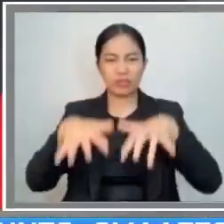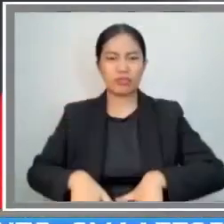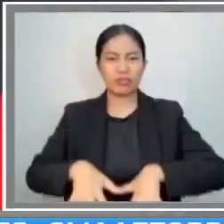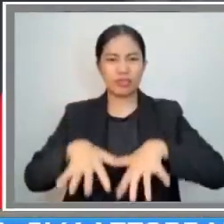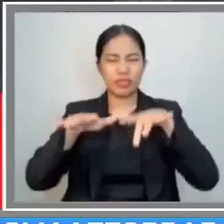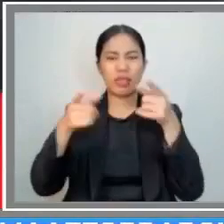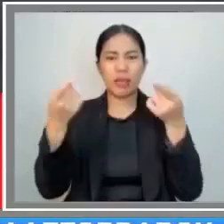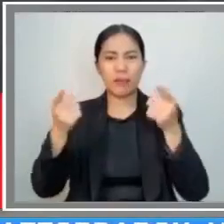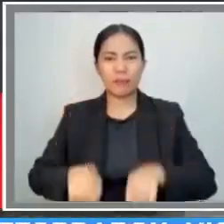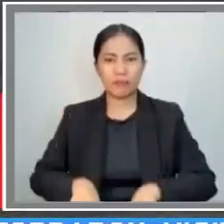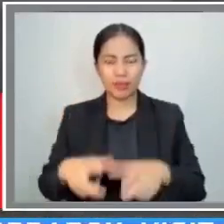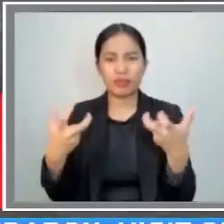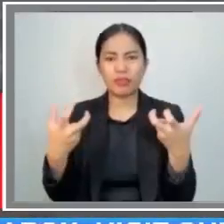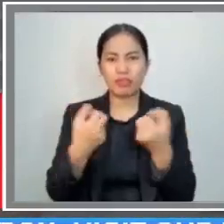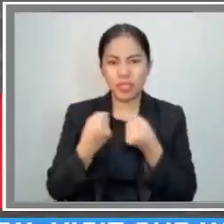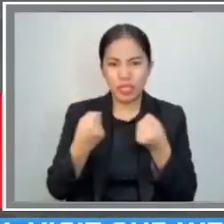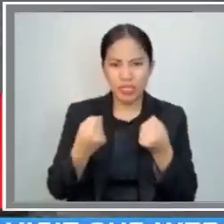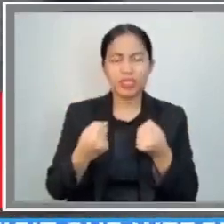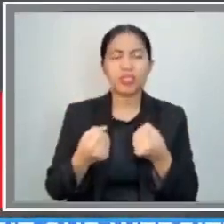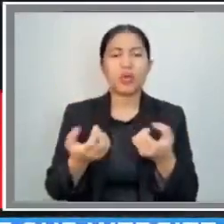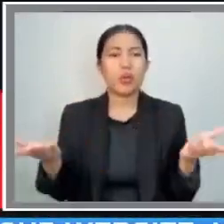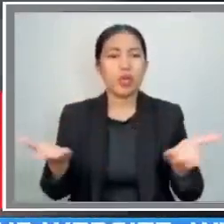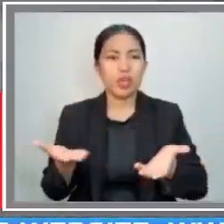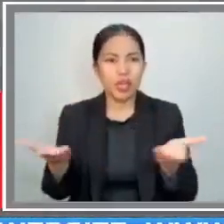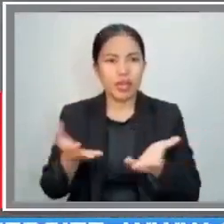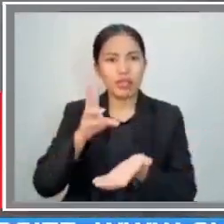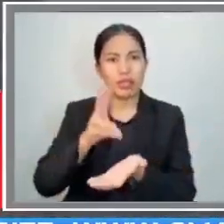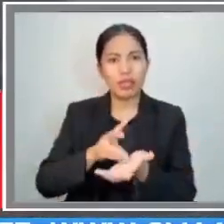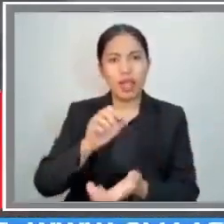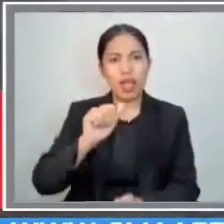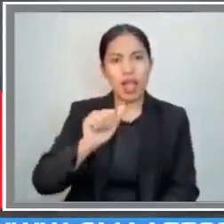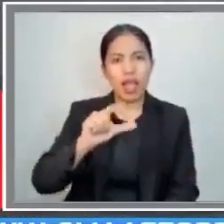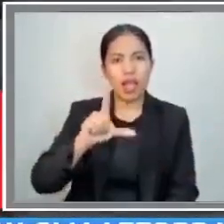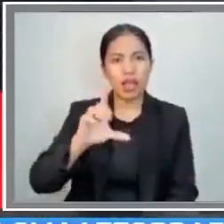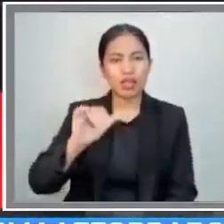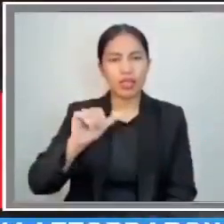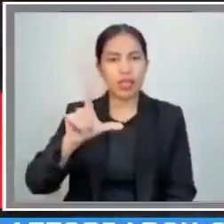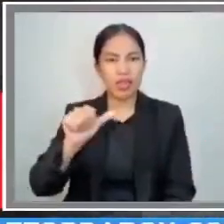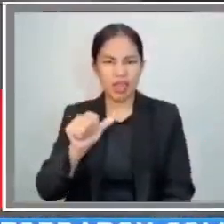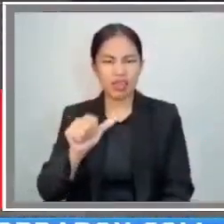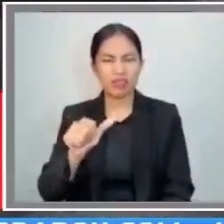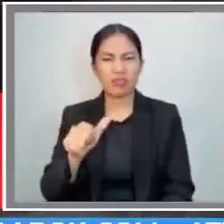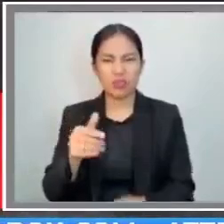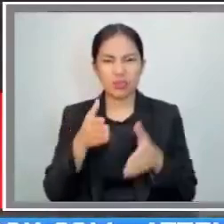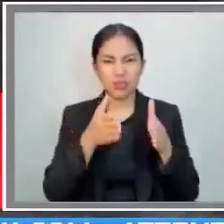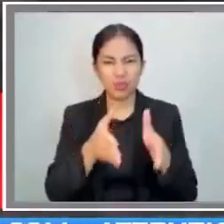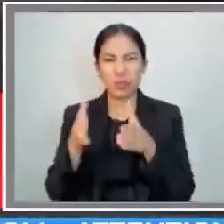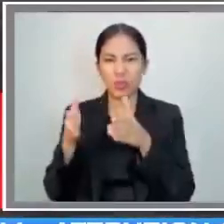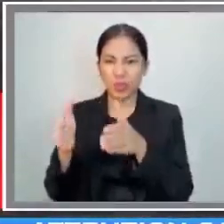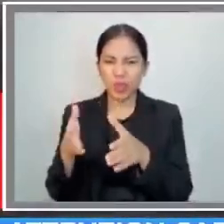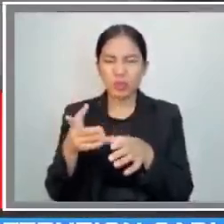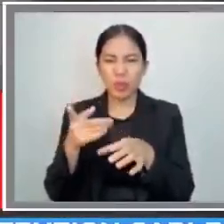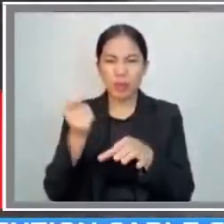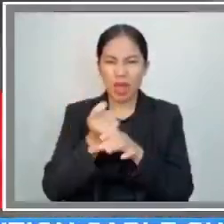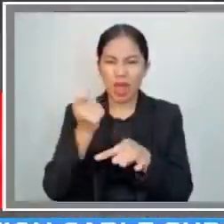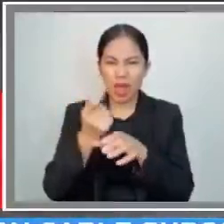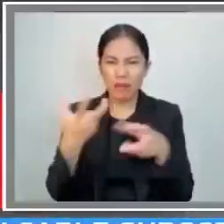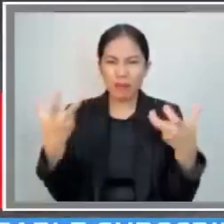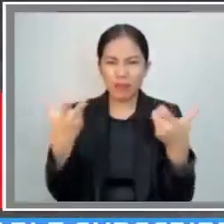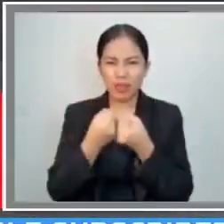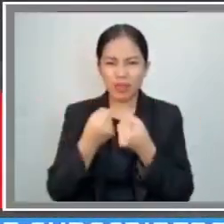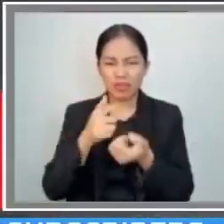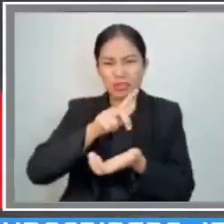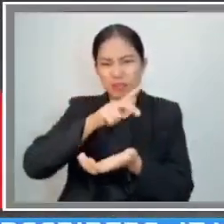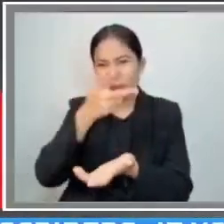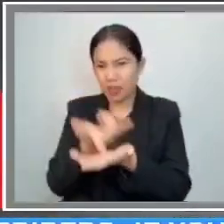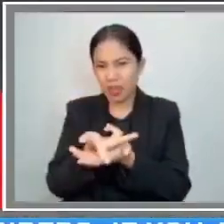panahon sa bayan ng Alcala. Dahil madulas ang kalsada, nagkabanggaan ang dalawang sasakyan. Bumaliktad pa ang isa.